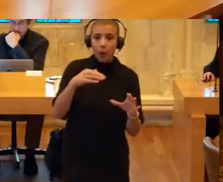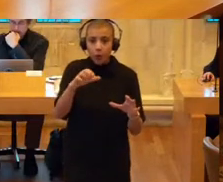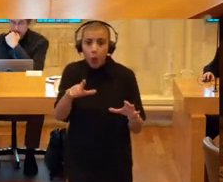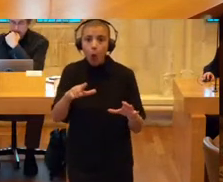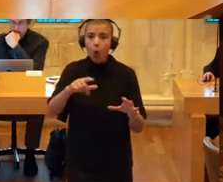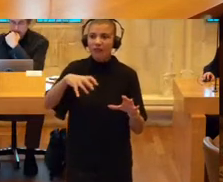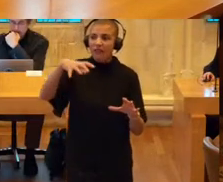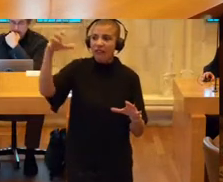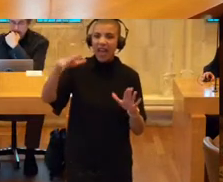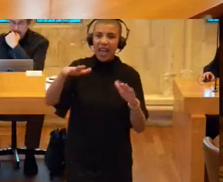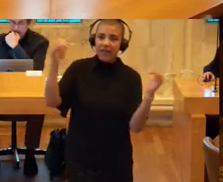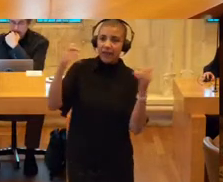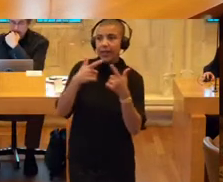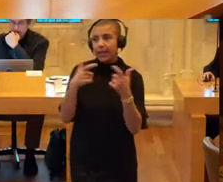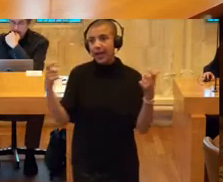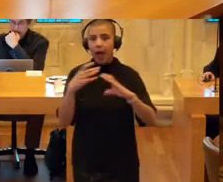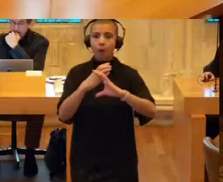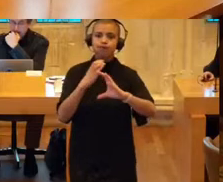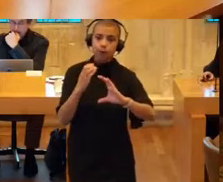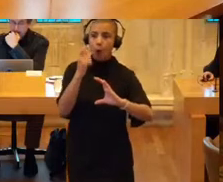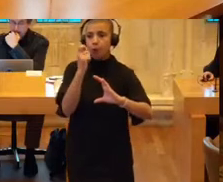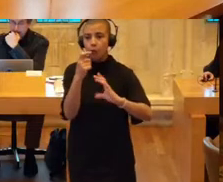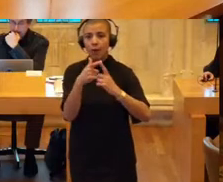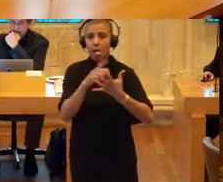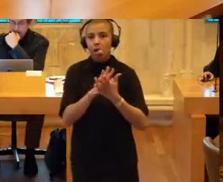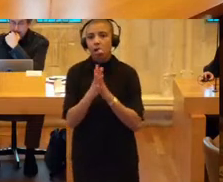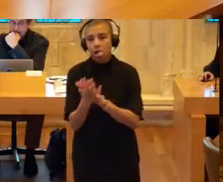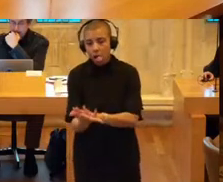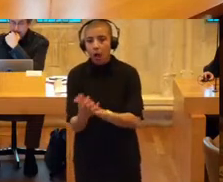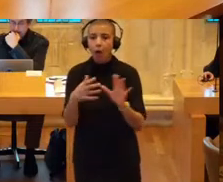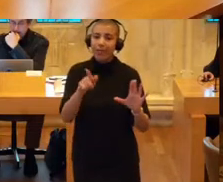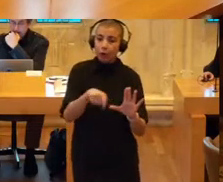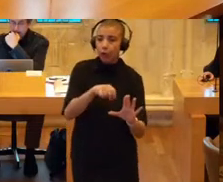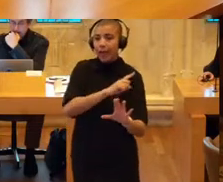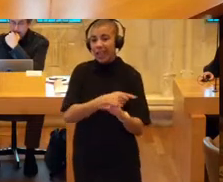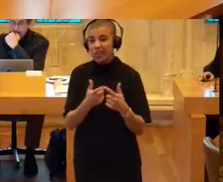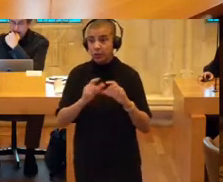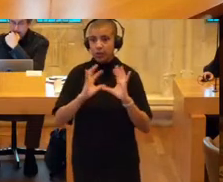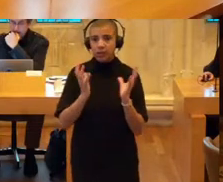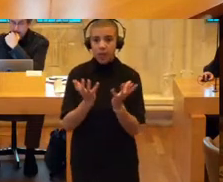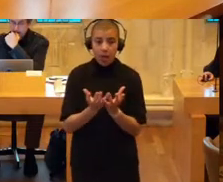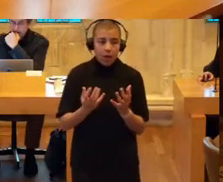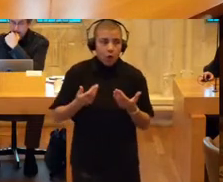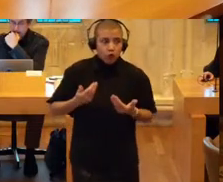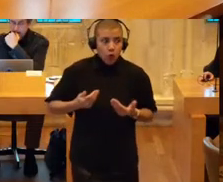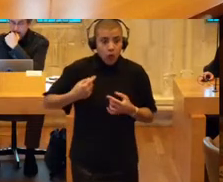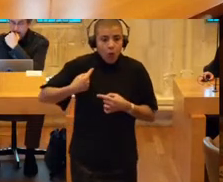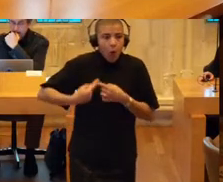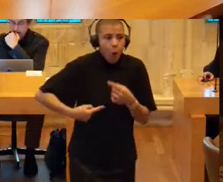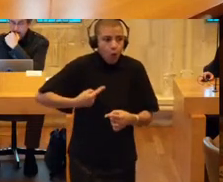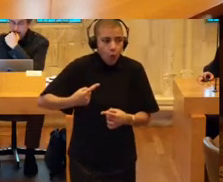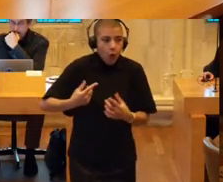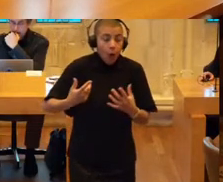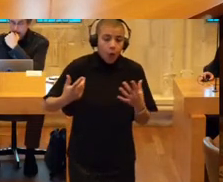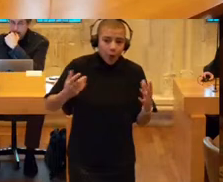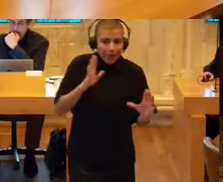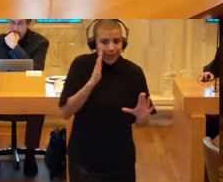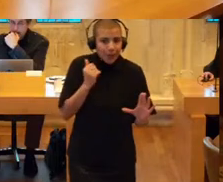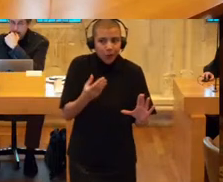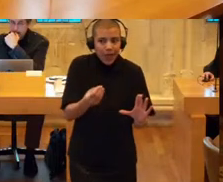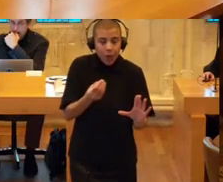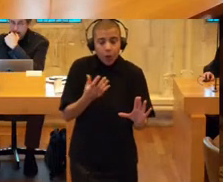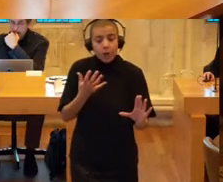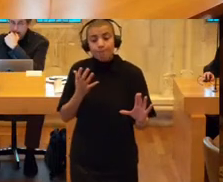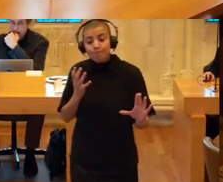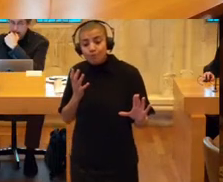transports. Donc tout ça amène beaucoup de débats qui ont d'ailleurs toujours cours et je me garderai bien effectivement d'avoir un avis définitif sur la